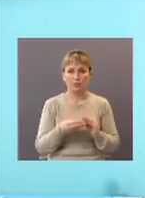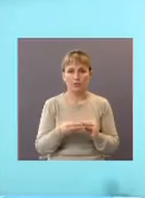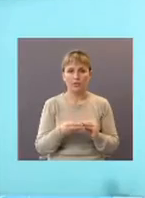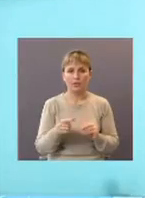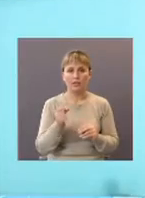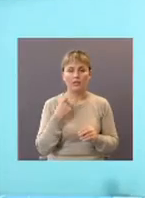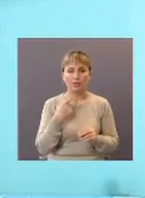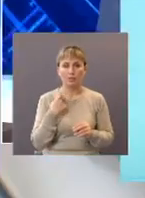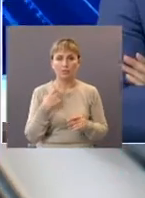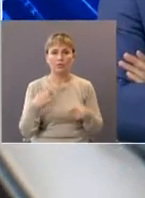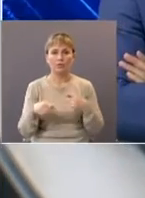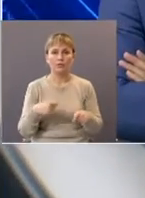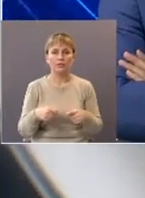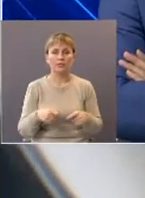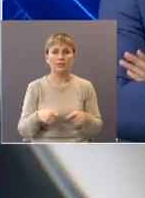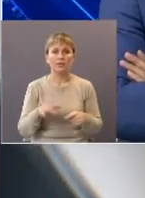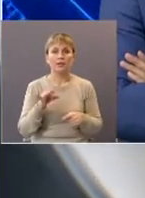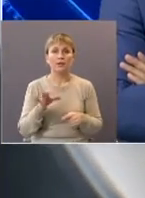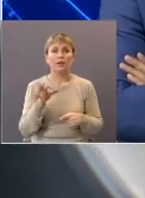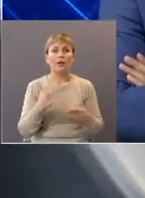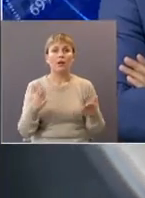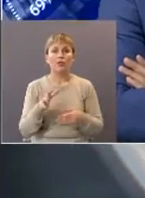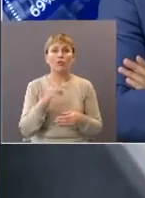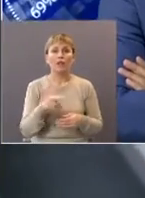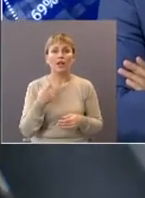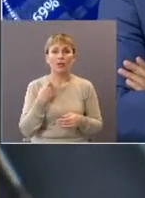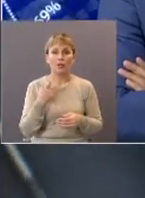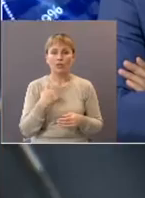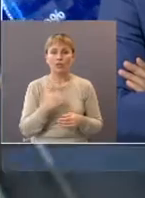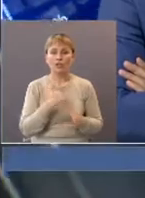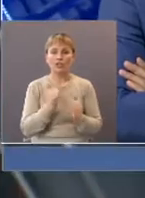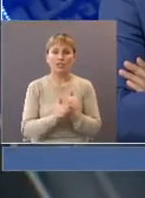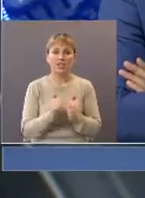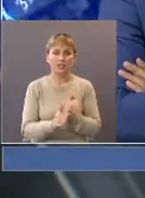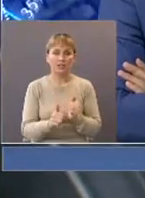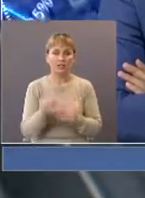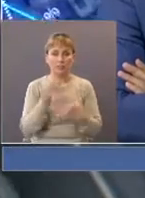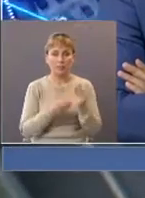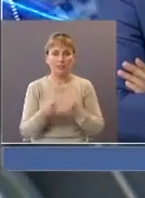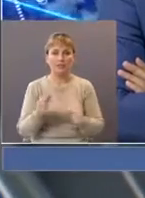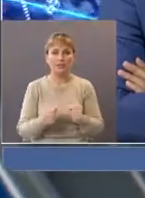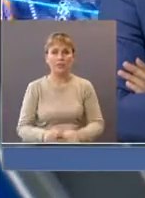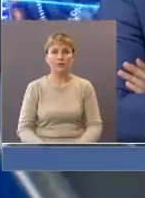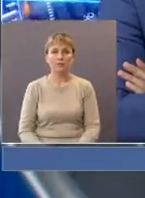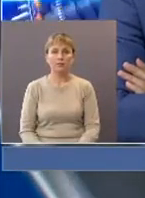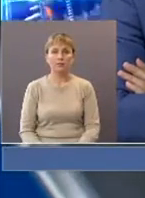продукции. Кстати, а какой вид алкогольной продукции у нас чаще всего подделывают?